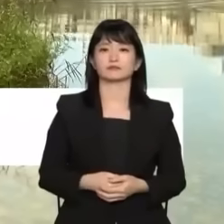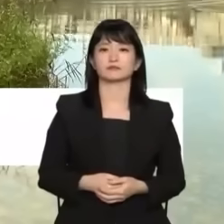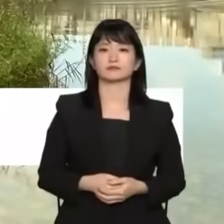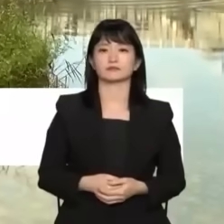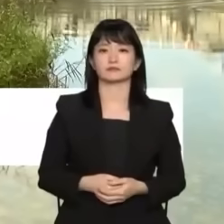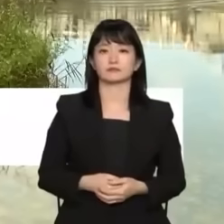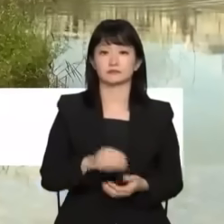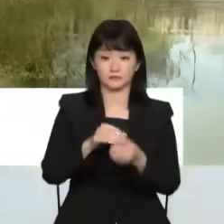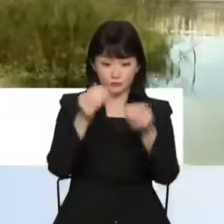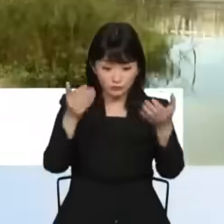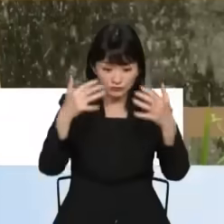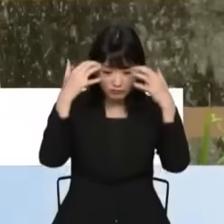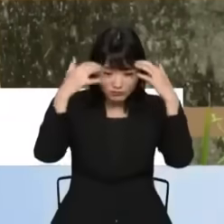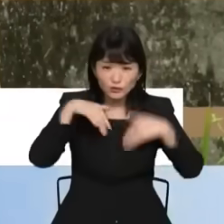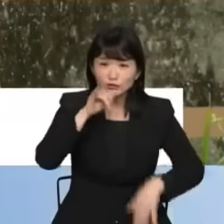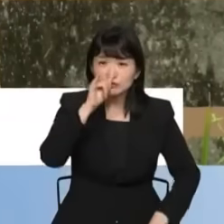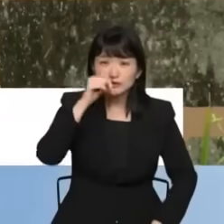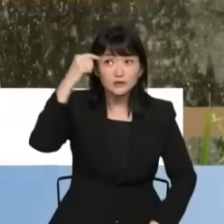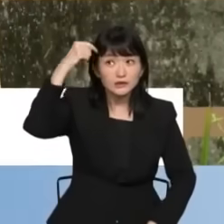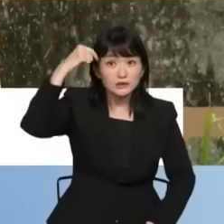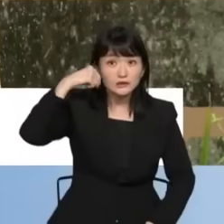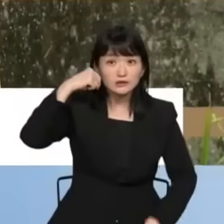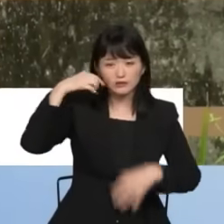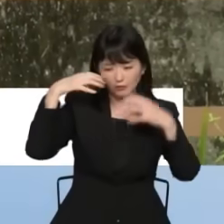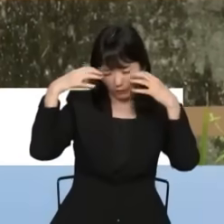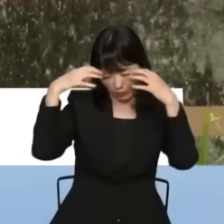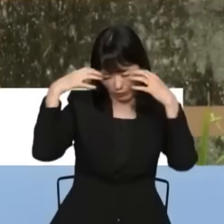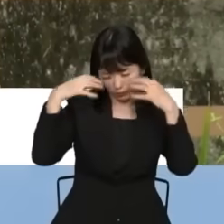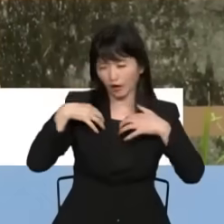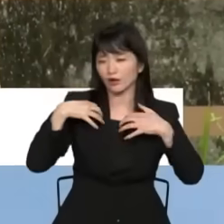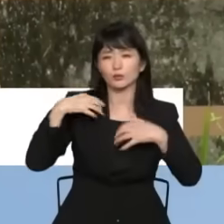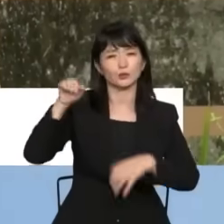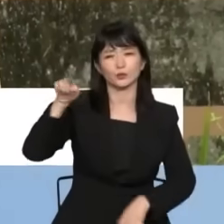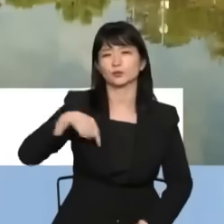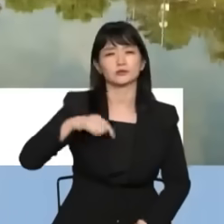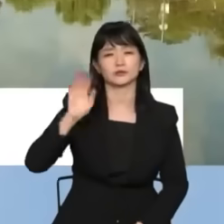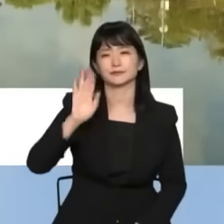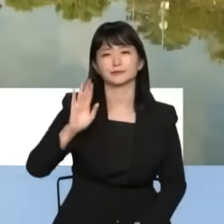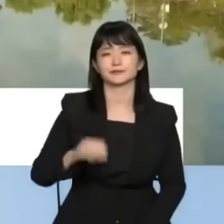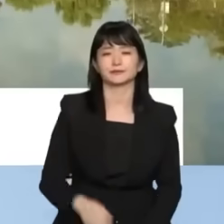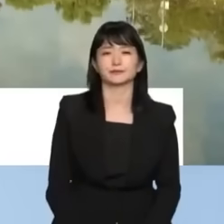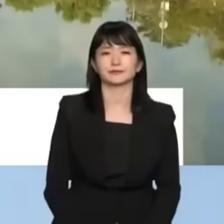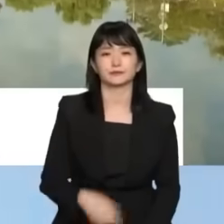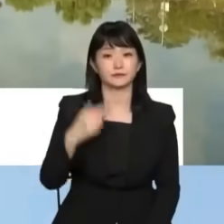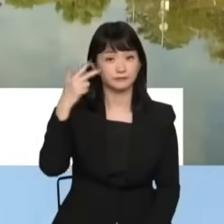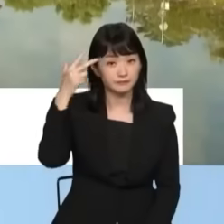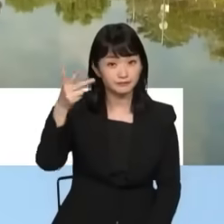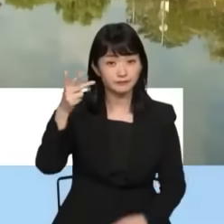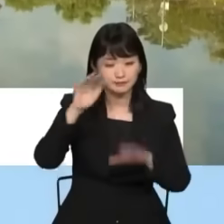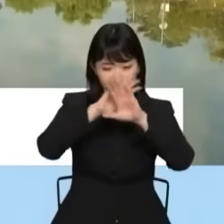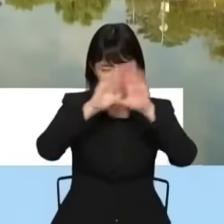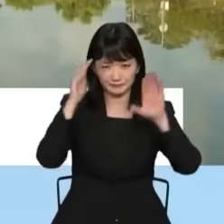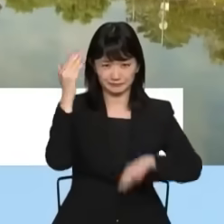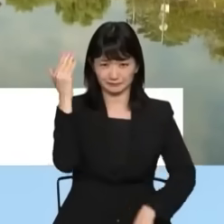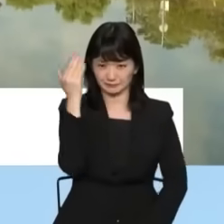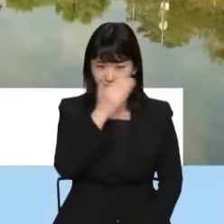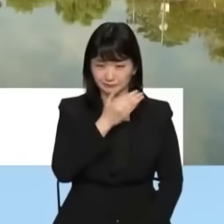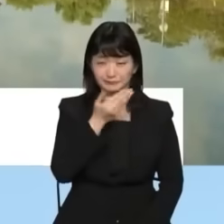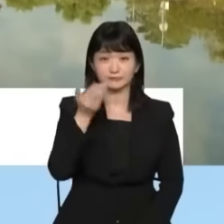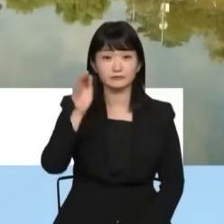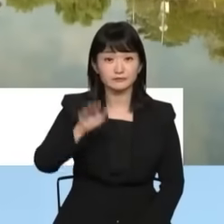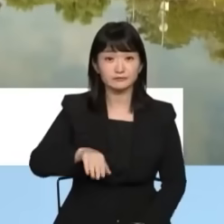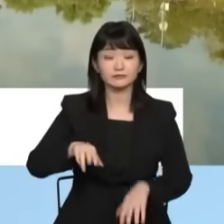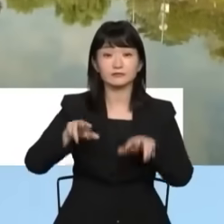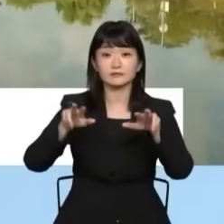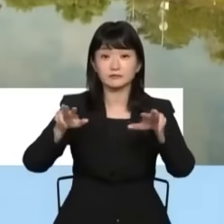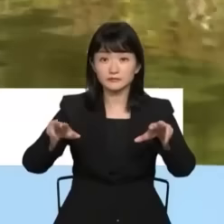어떻게 추석에 더울 수가 있냐라고 느꼈던 폭염 수준까지의 더위는 이제 나타나진 않을 거고요. 다음 주에 낮 동안에 맑은 날씨가 나타나더라도